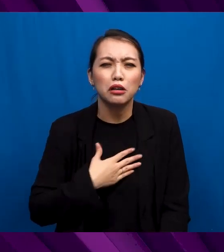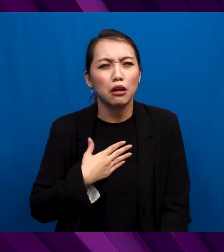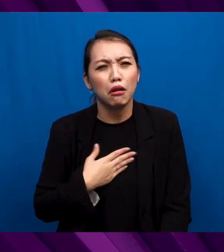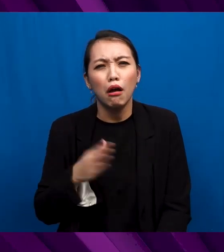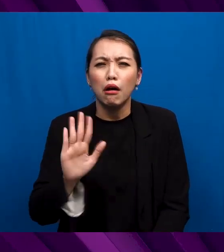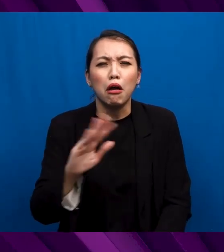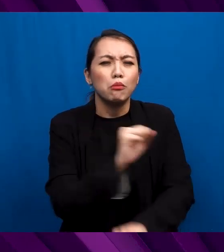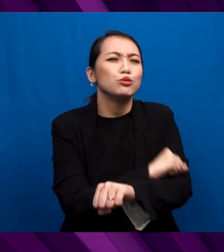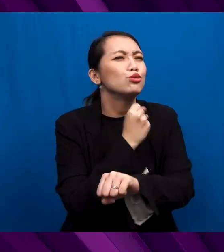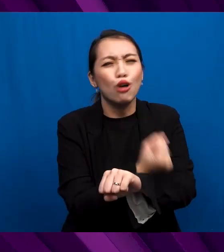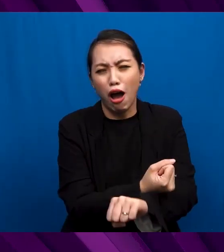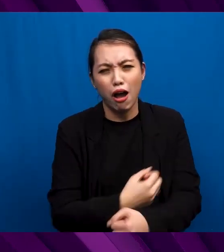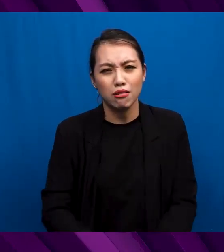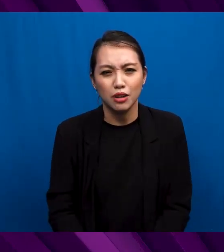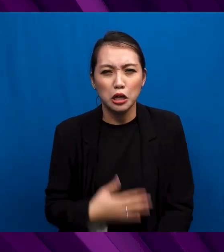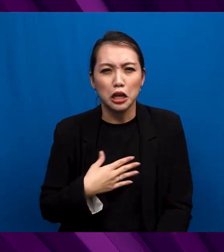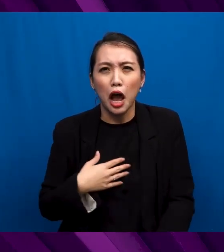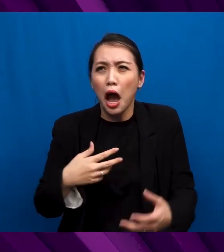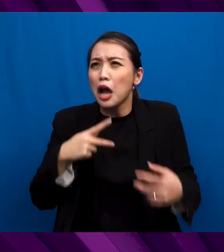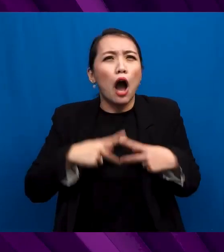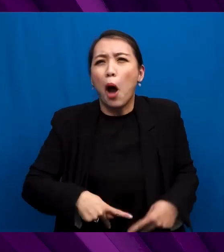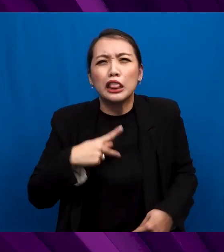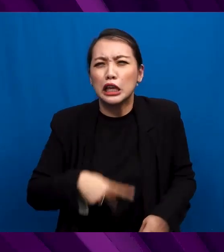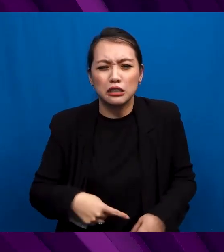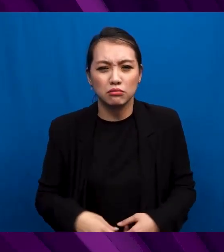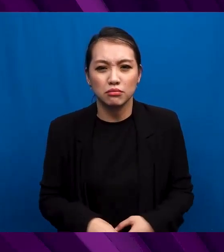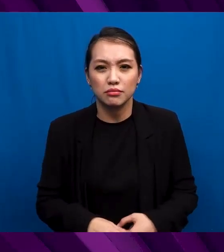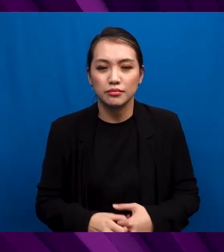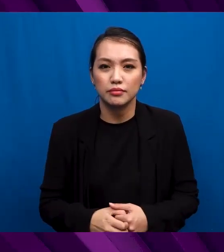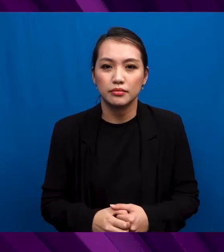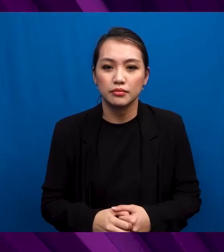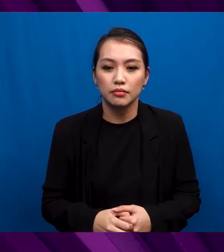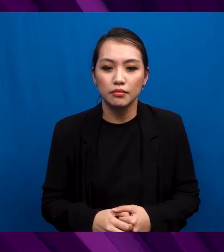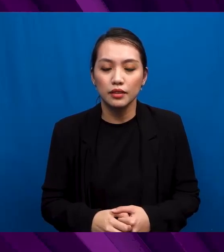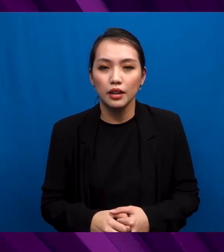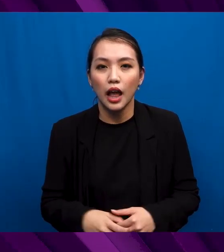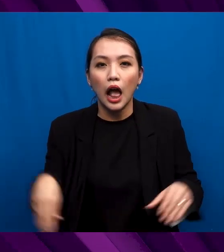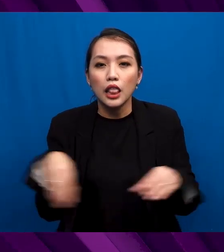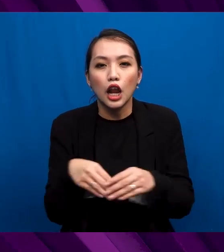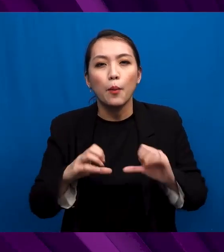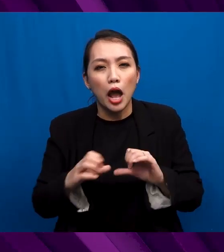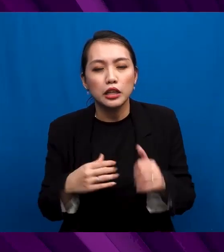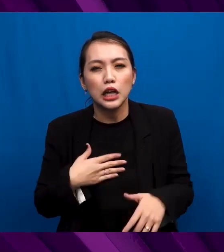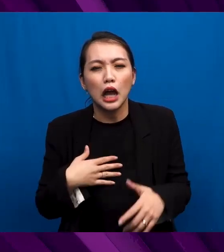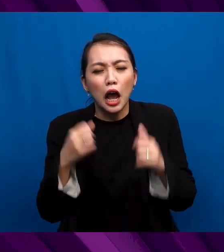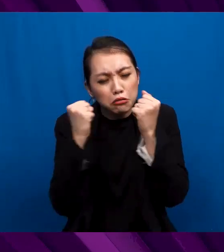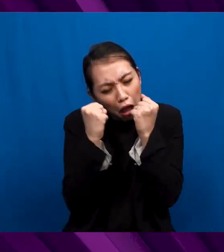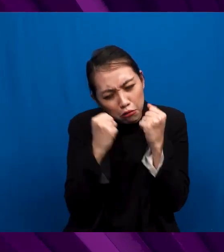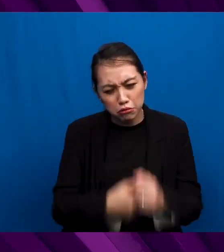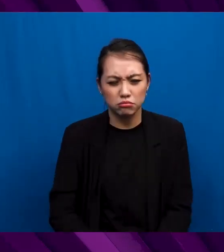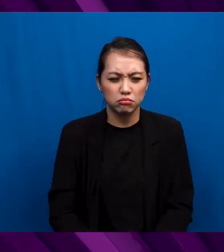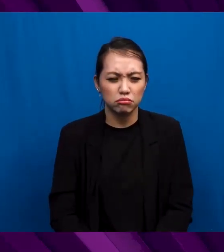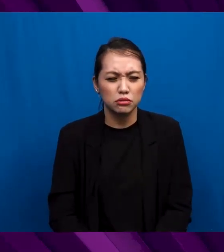mampu. Nggak terjadi sesuatu sih, atau kesalahan apa, nggak ada. Cuma di hati saya itu ada ketakutan, saya nggak akan mampu jadi